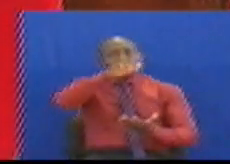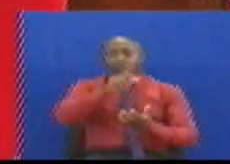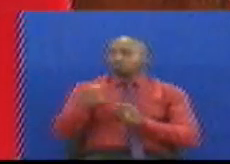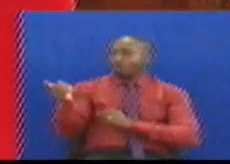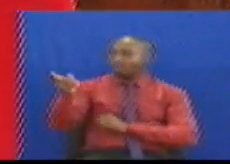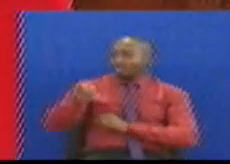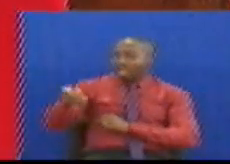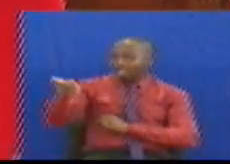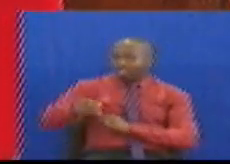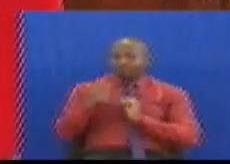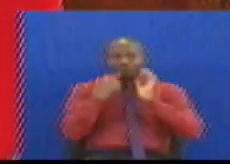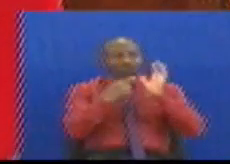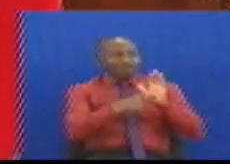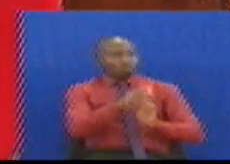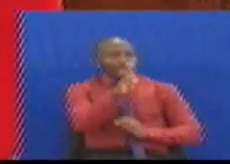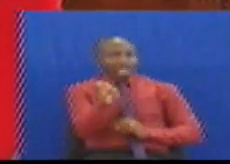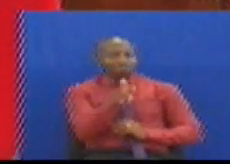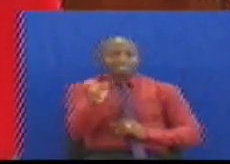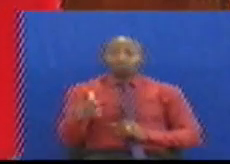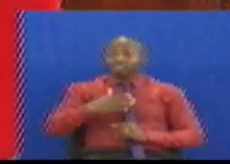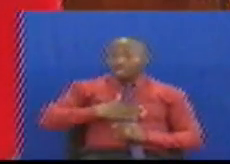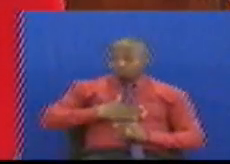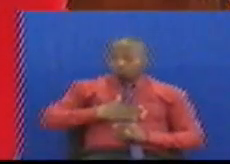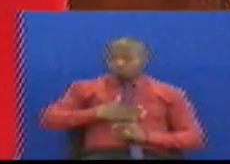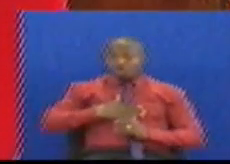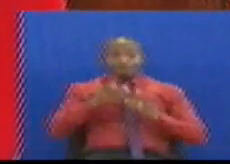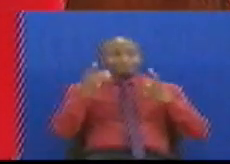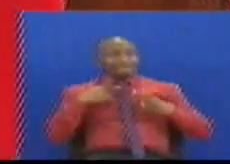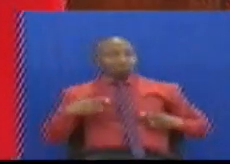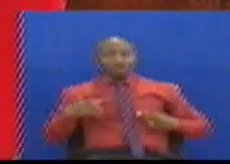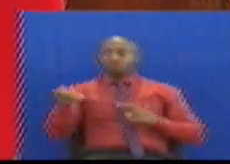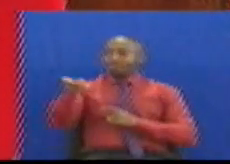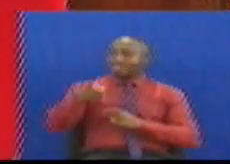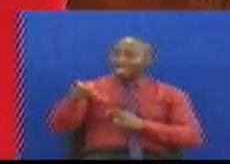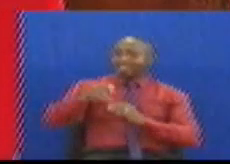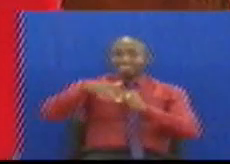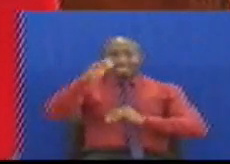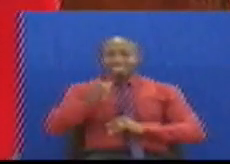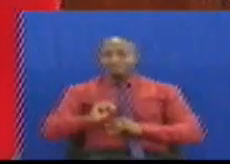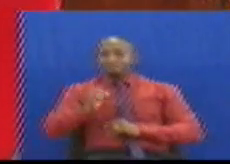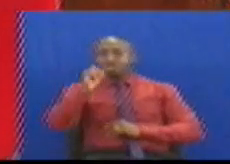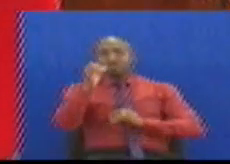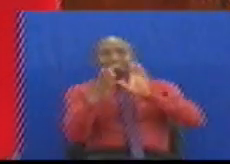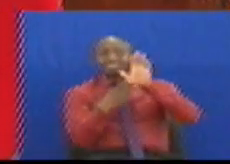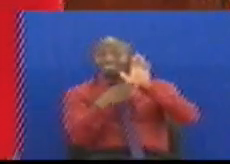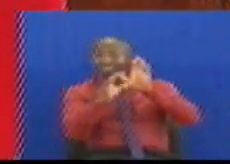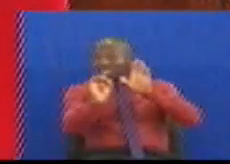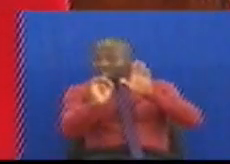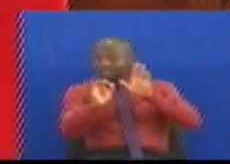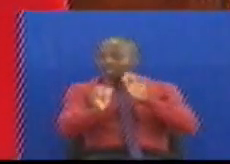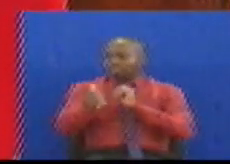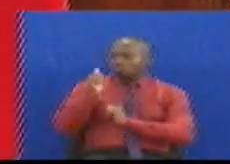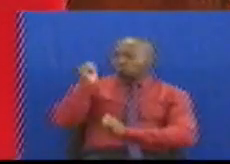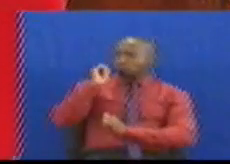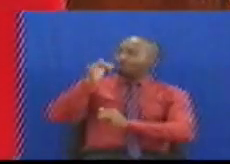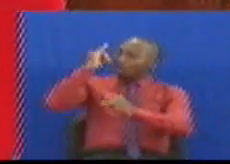Nikitolea mfano kwenye halmashauri ya kwangu pale, madiwani wanadai zaidi ya shilingi milioni 90. Na hivi karibuni